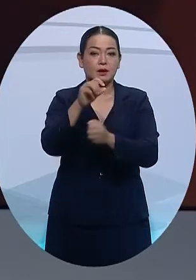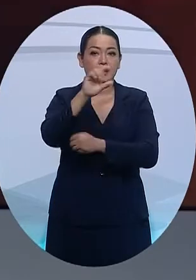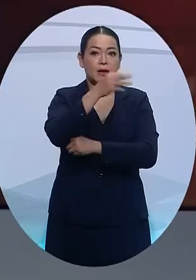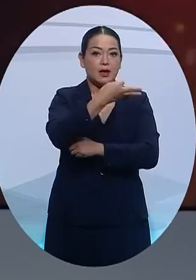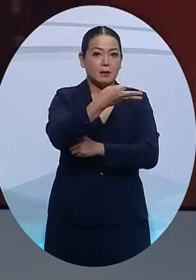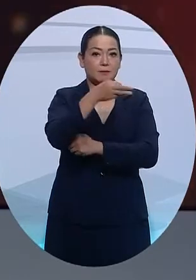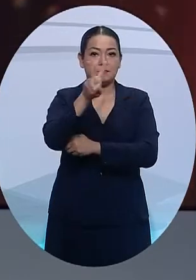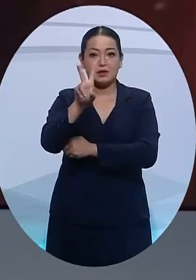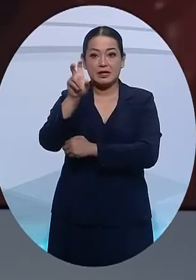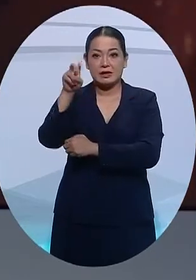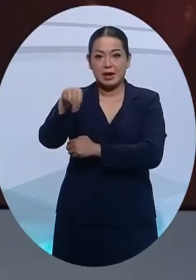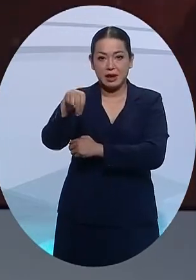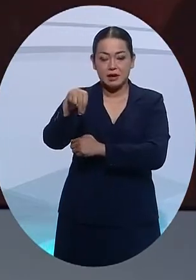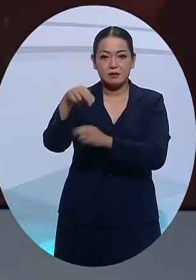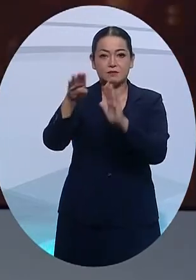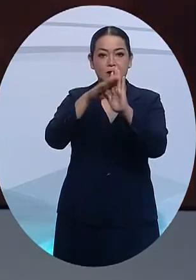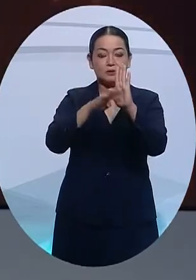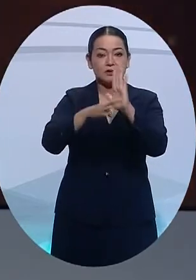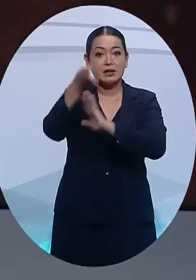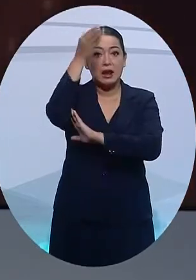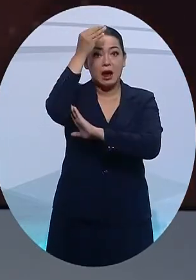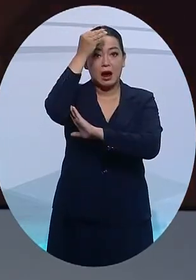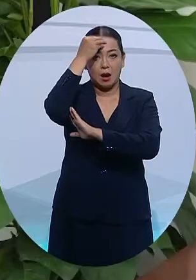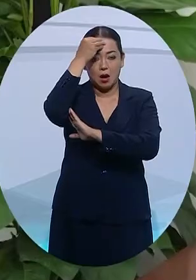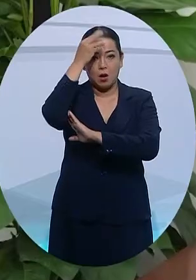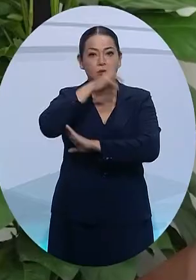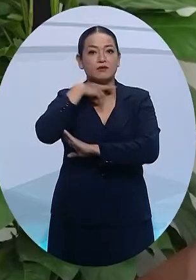phát triển ứng dụng học tiếng Anh trực tuyến vietland